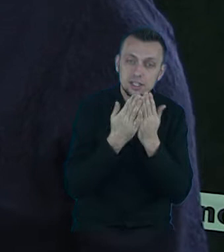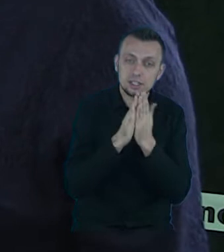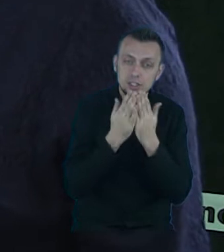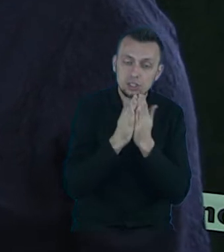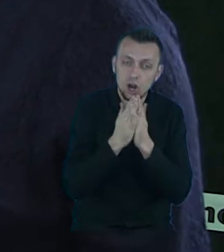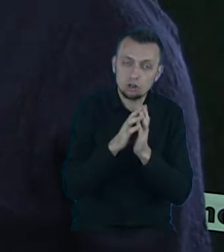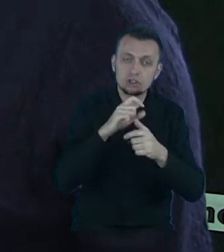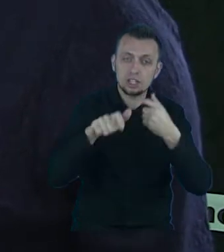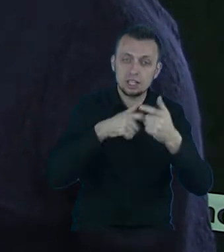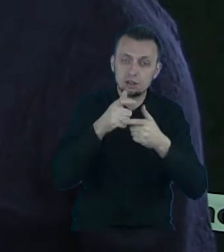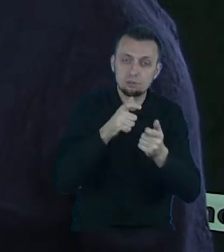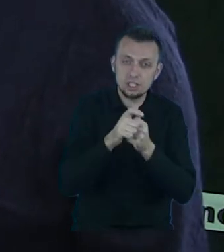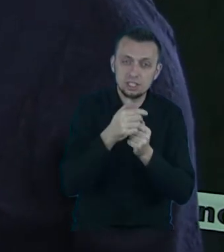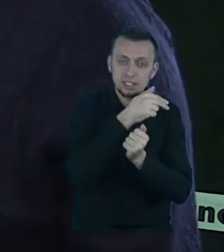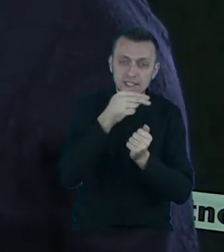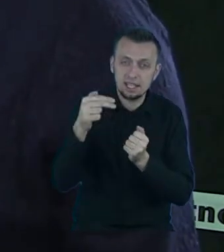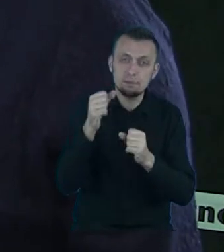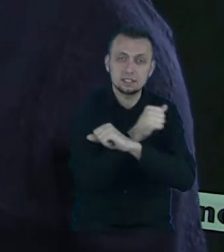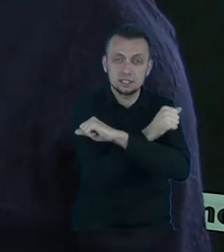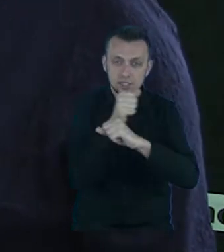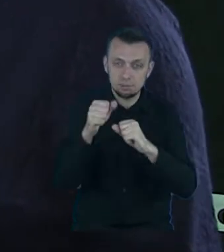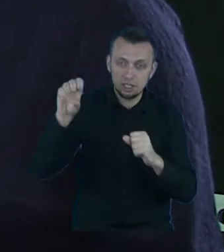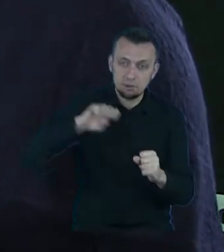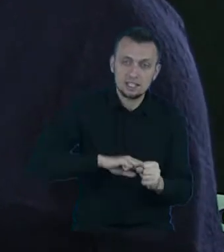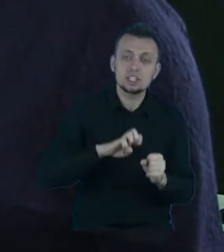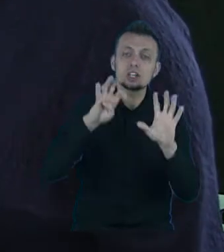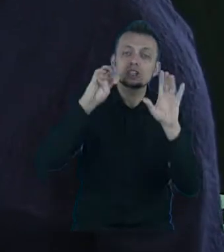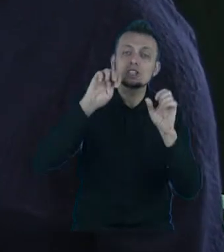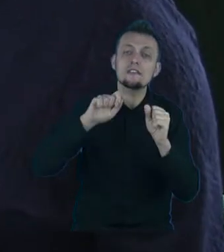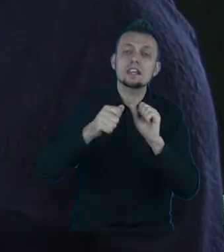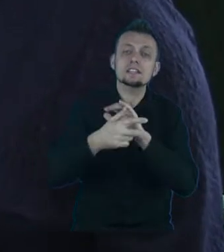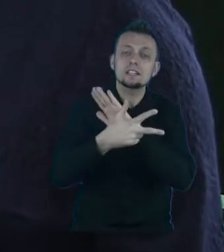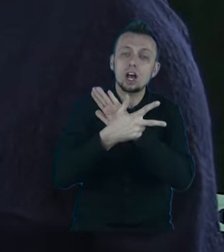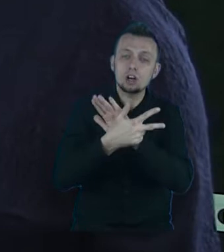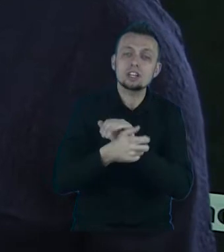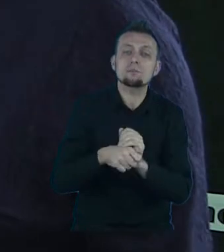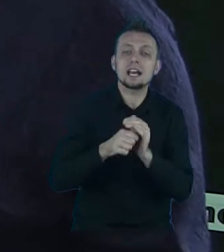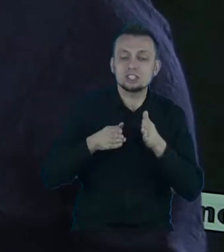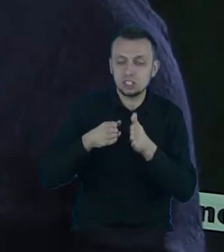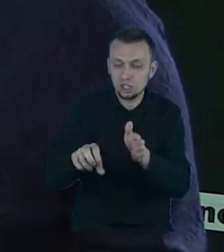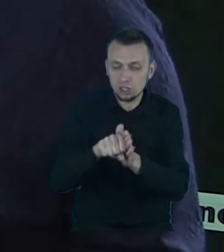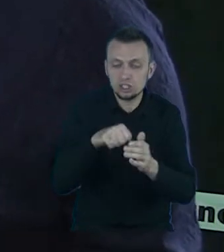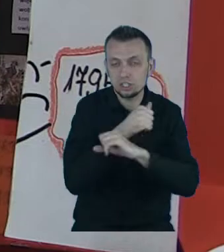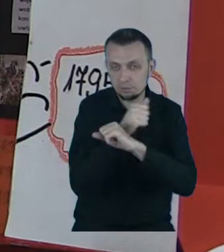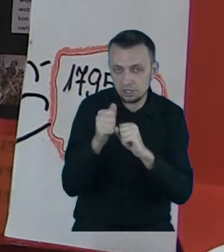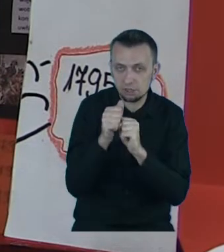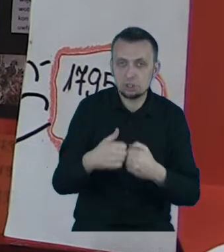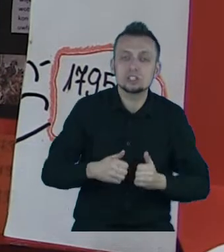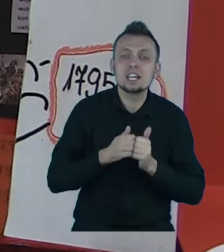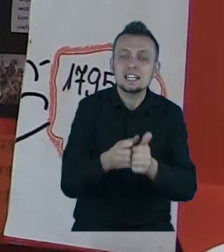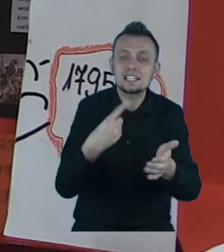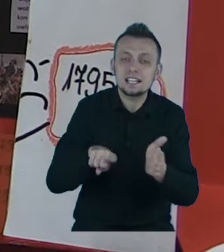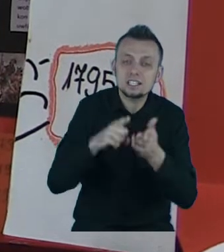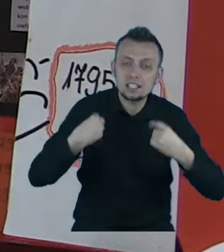temat Niepodległa 1918, Drogi do Niepodległości. I tutaj zadaniem uczestników było wykonanie właśnie takiej teczki, która